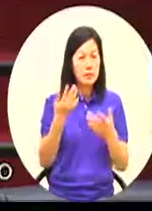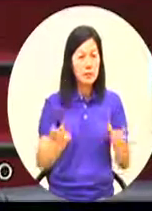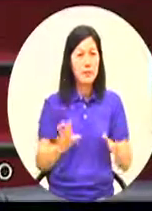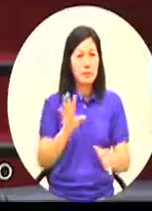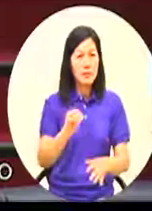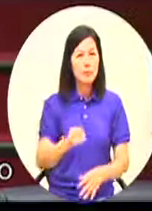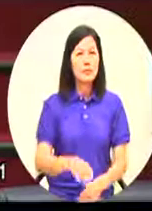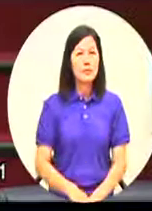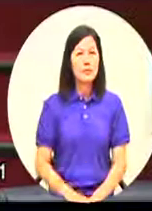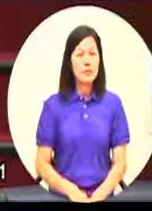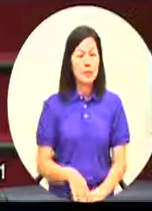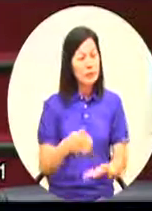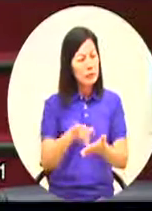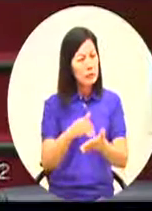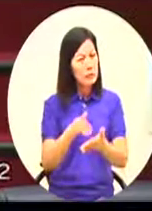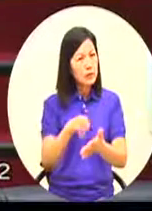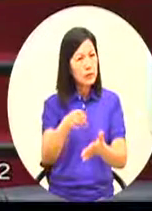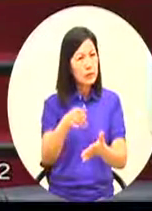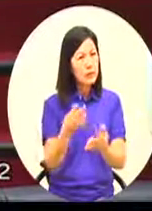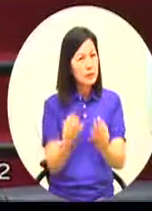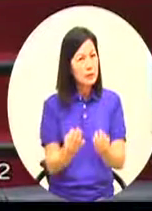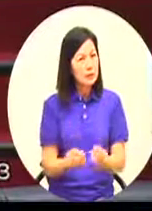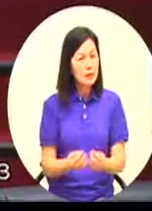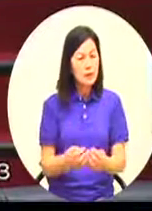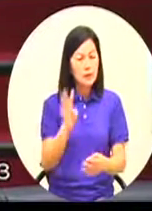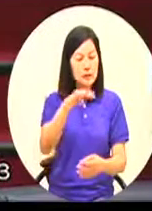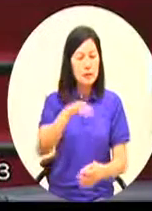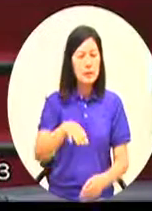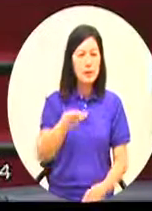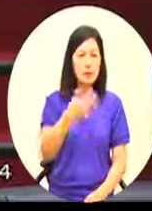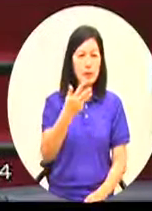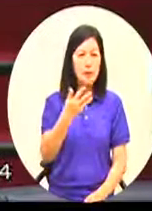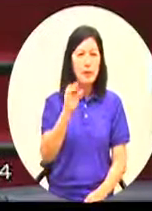合计呢，总共这个经费呢是